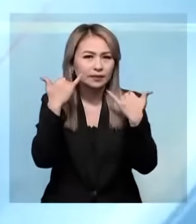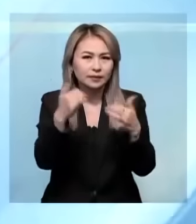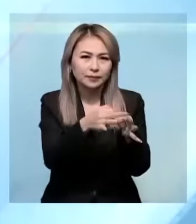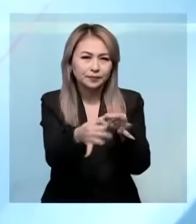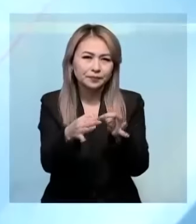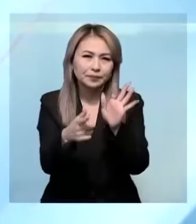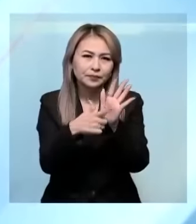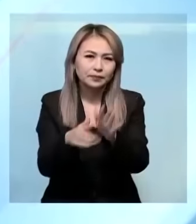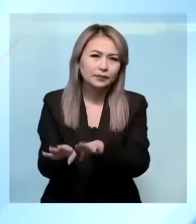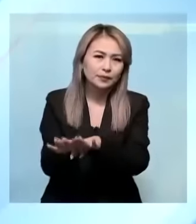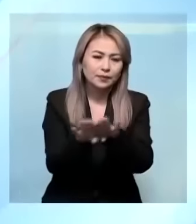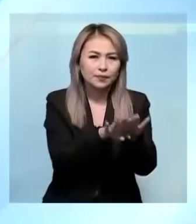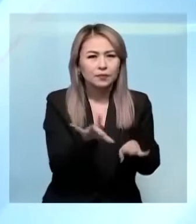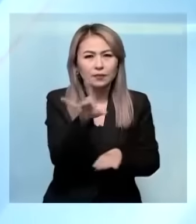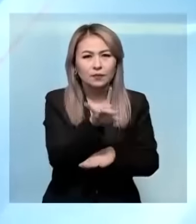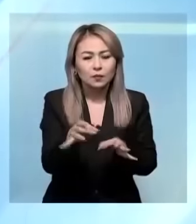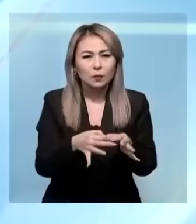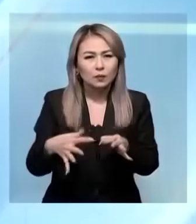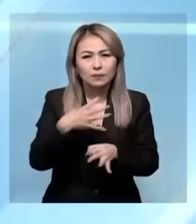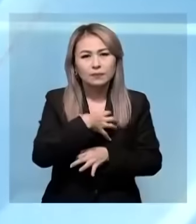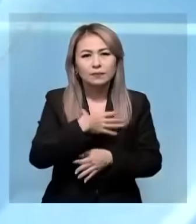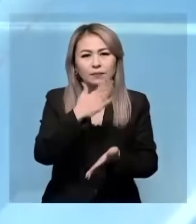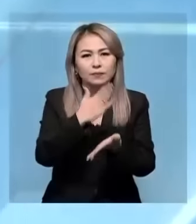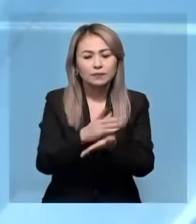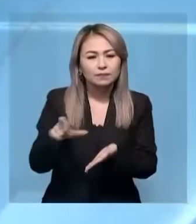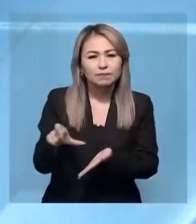бойынша 7 бірдей республикалық және облыстық маңызға